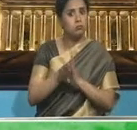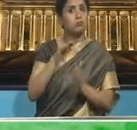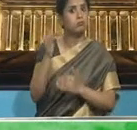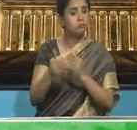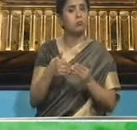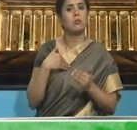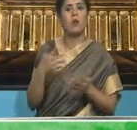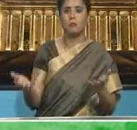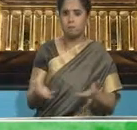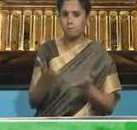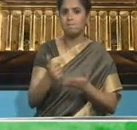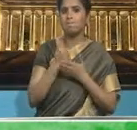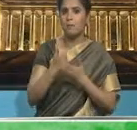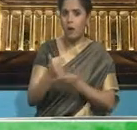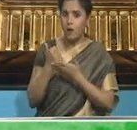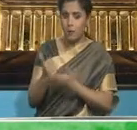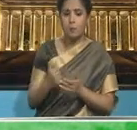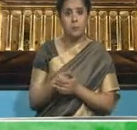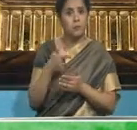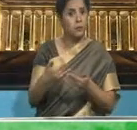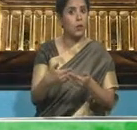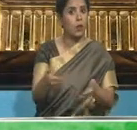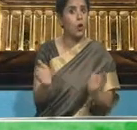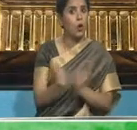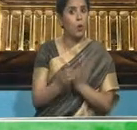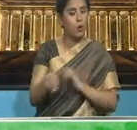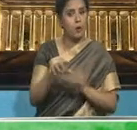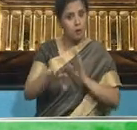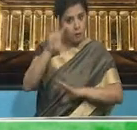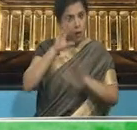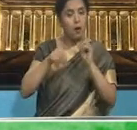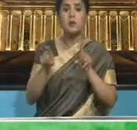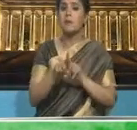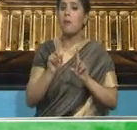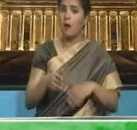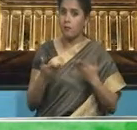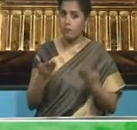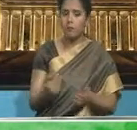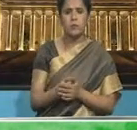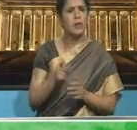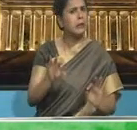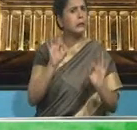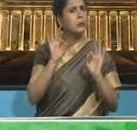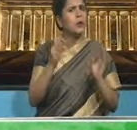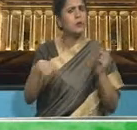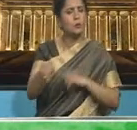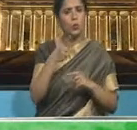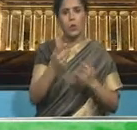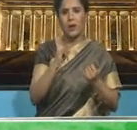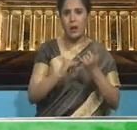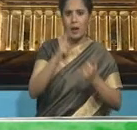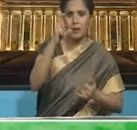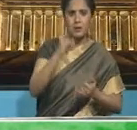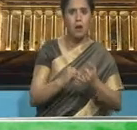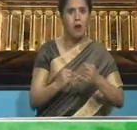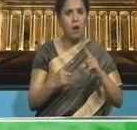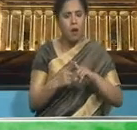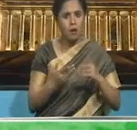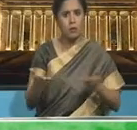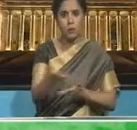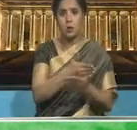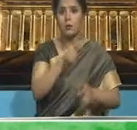करना बल्कि उन समुदाय से सीखना भी है। विशेष रूप से जनजातीय समुदाय के